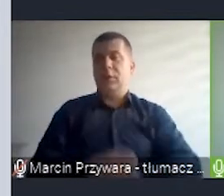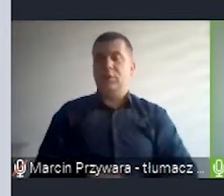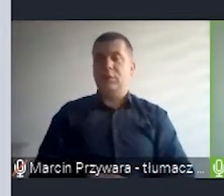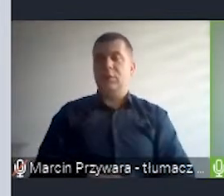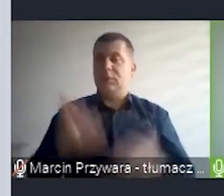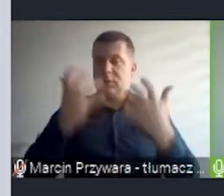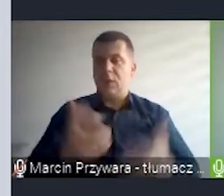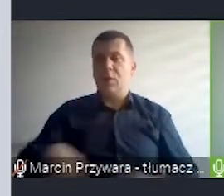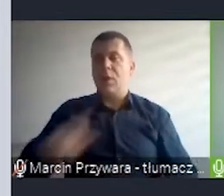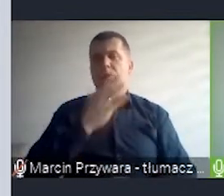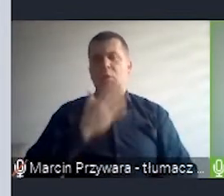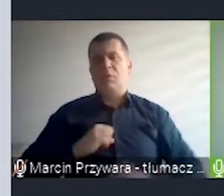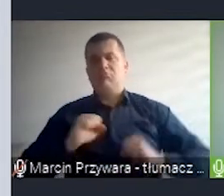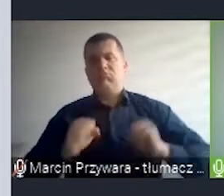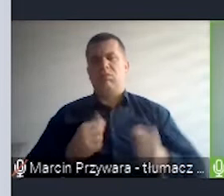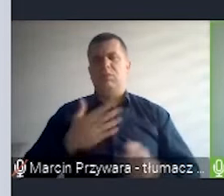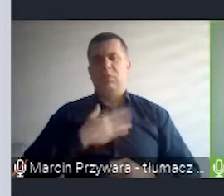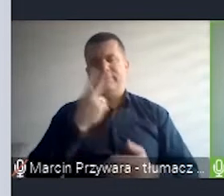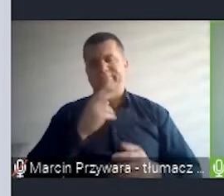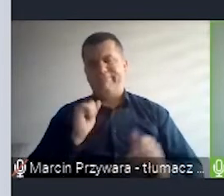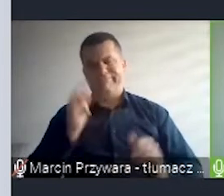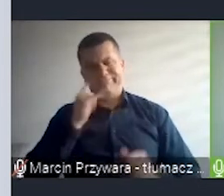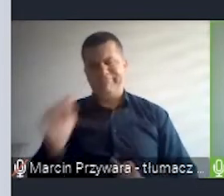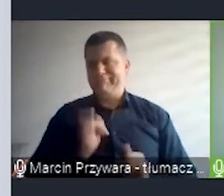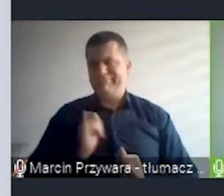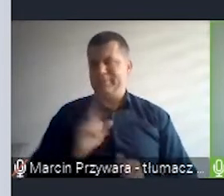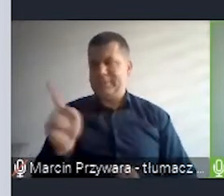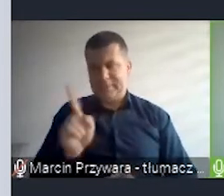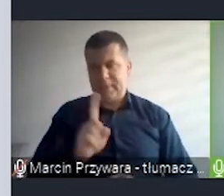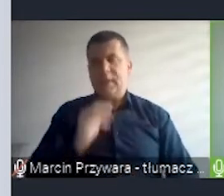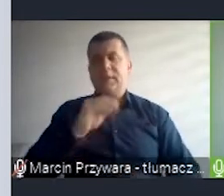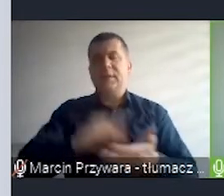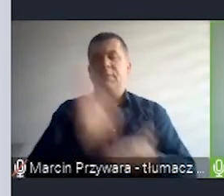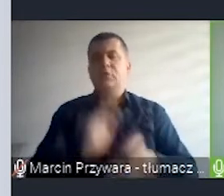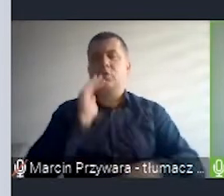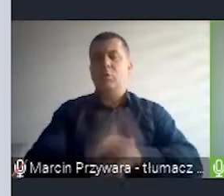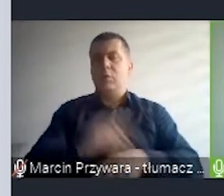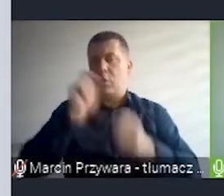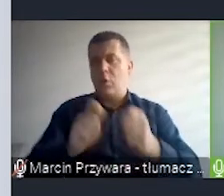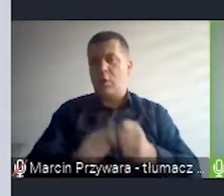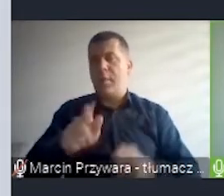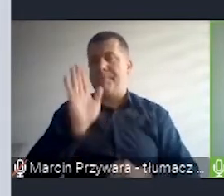chciałbym, żebyście się nie oburzali, kiedy będziecie czytać zapisy umów dotyczące kontroli, że